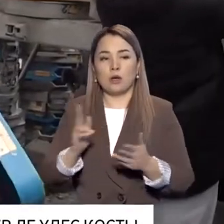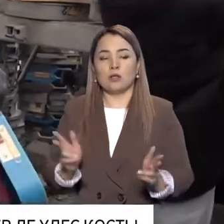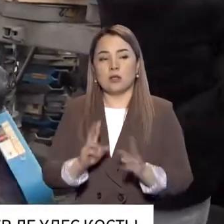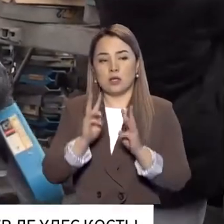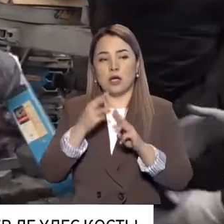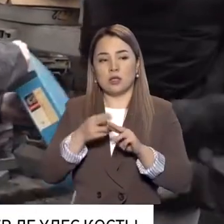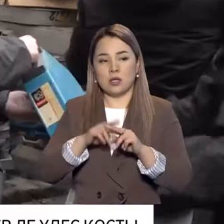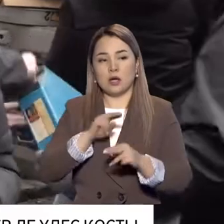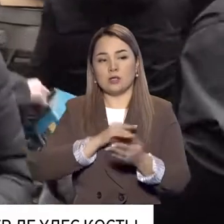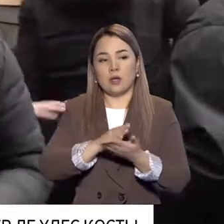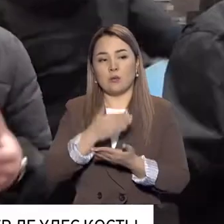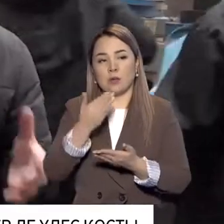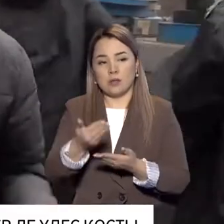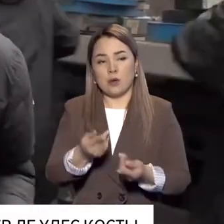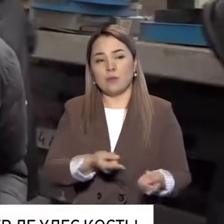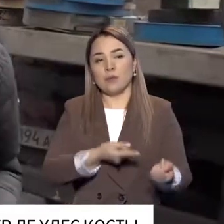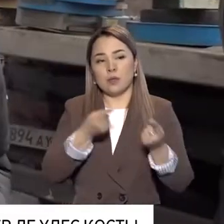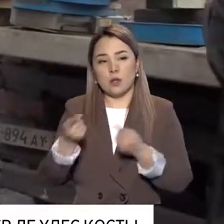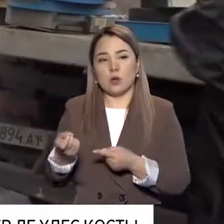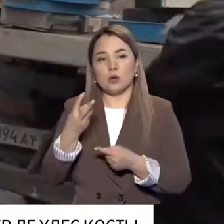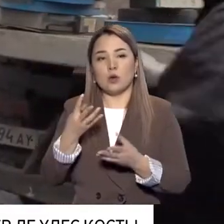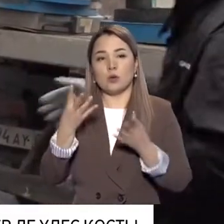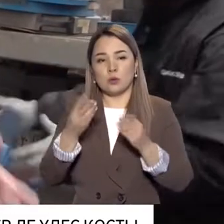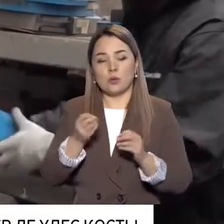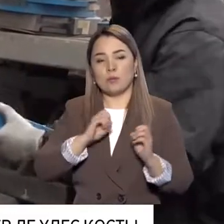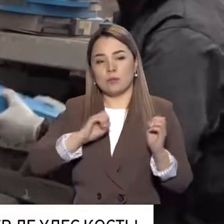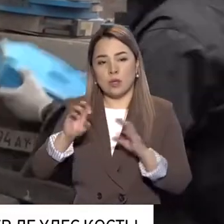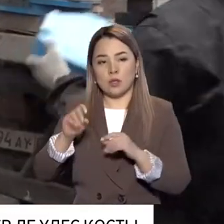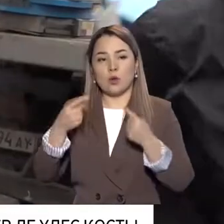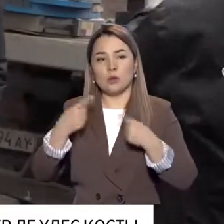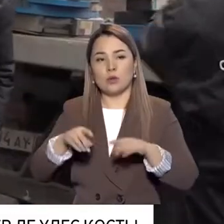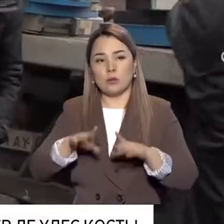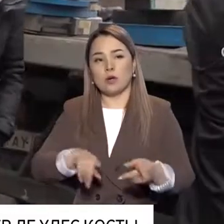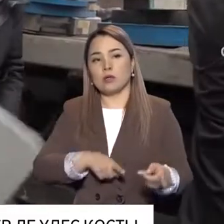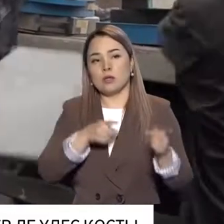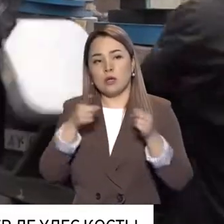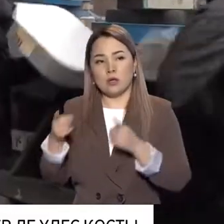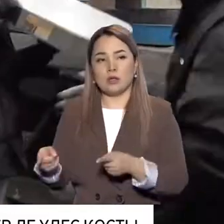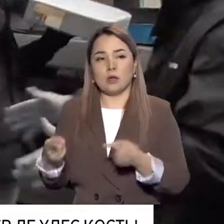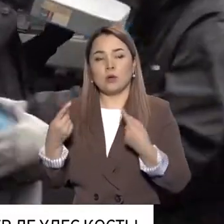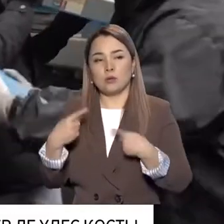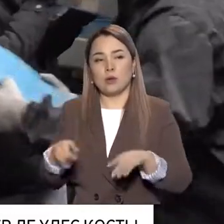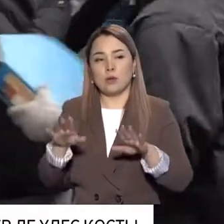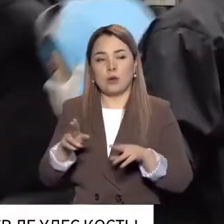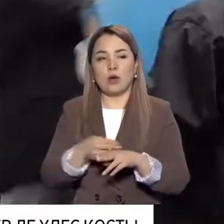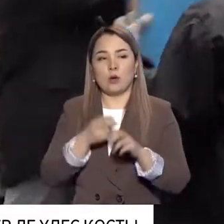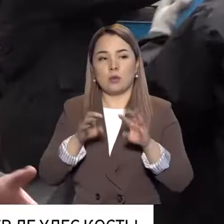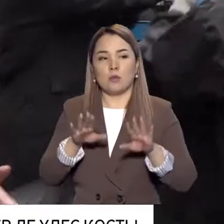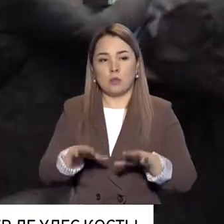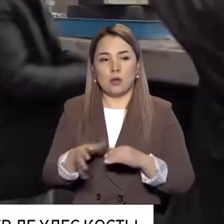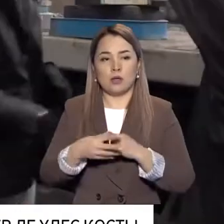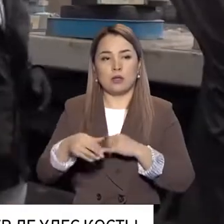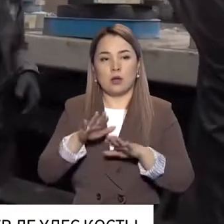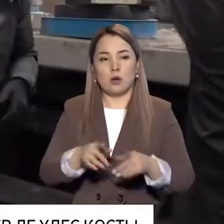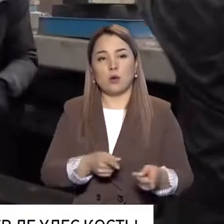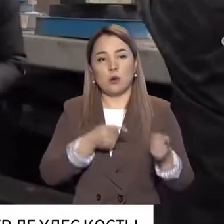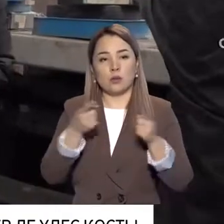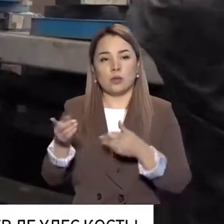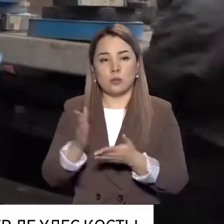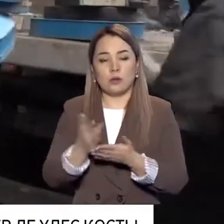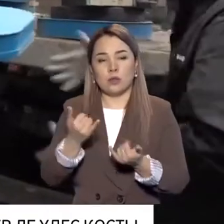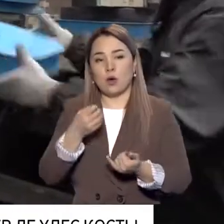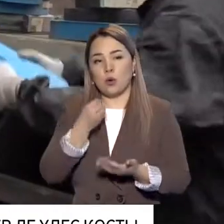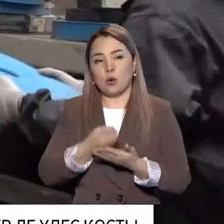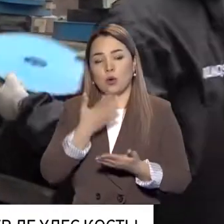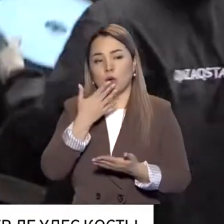соң телеарна қызметкерлері оларды бірнеше күн қатарынан басқа жерге, яғни қауіпсіз аумаққа көшіріп жатыр. Міне бүгін қатарымызға,